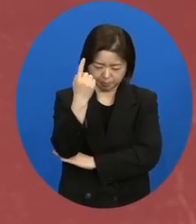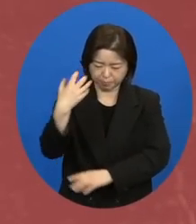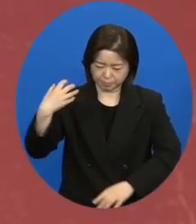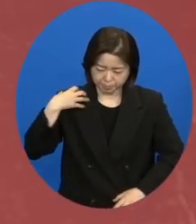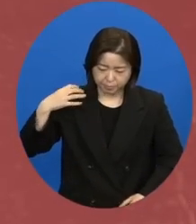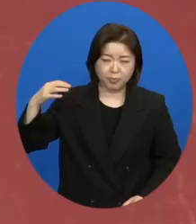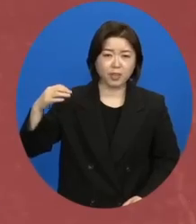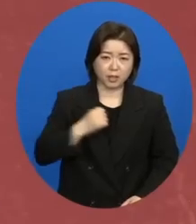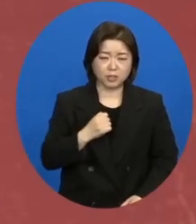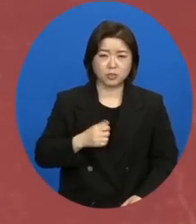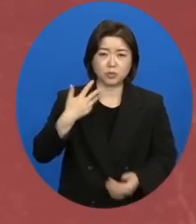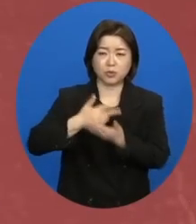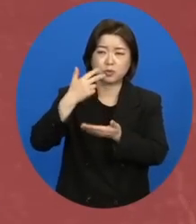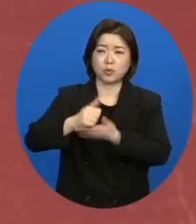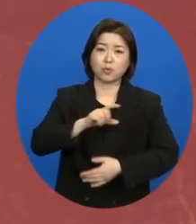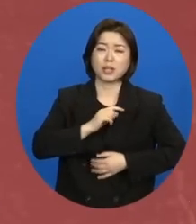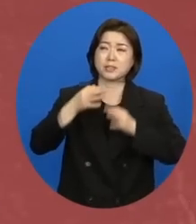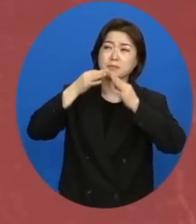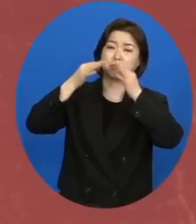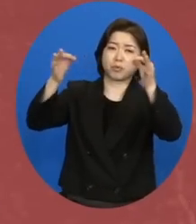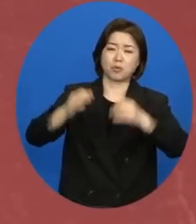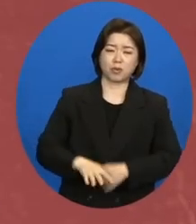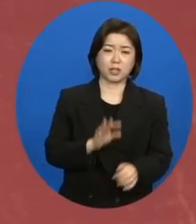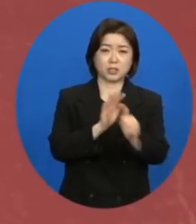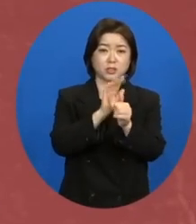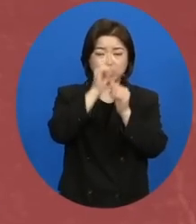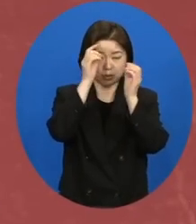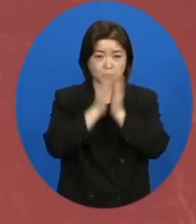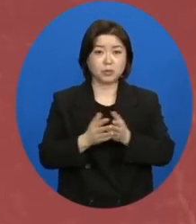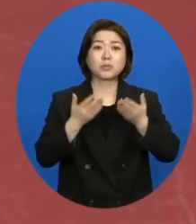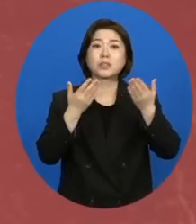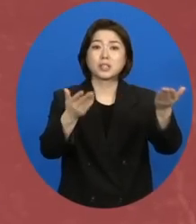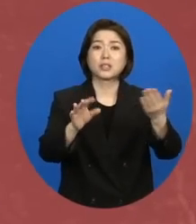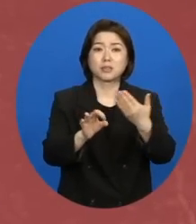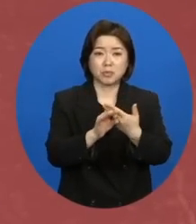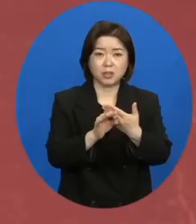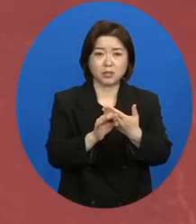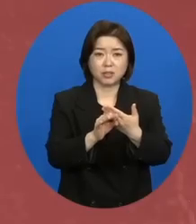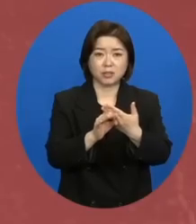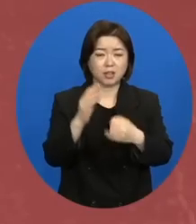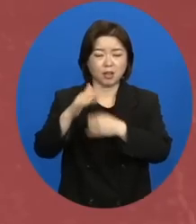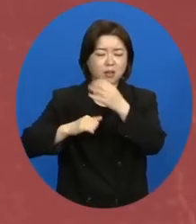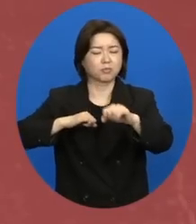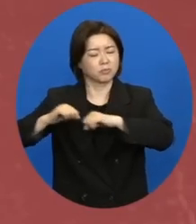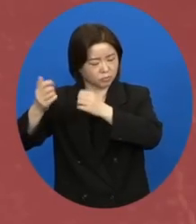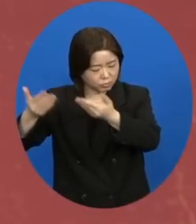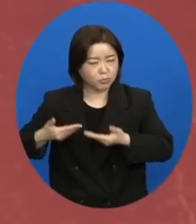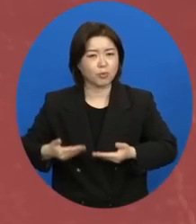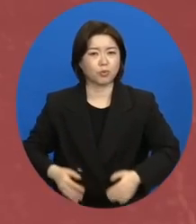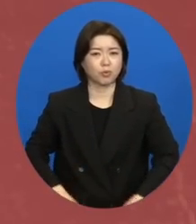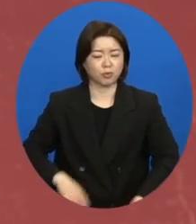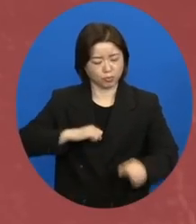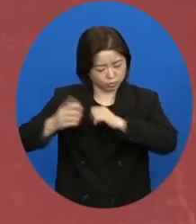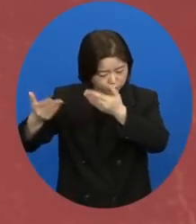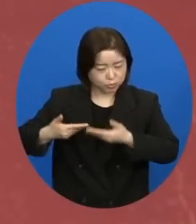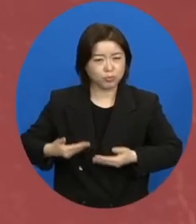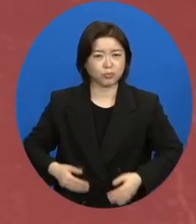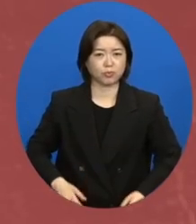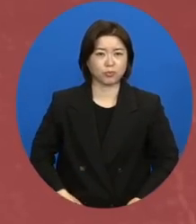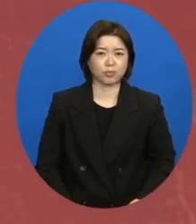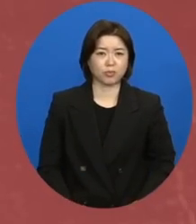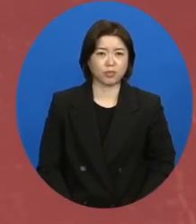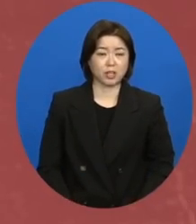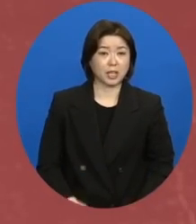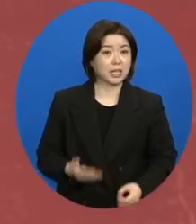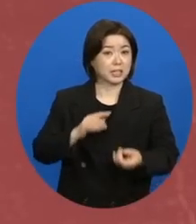가지고 여호와 이름을 부르면서 중보기도 하면 하나님이 역사하세요. 역사합니다.